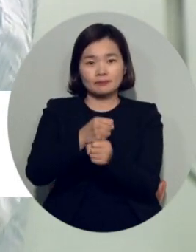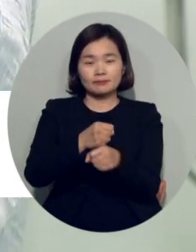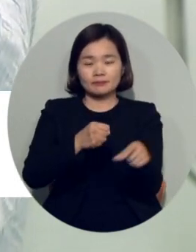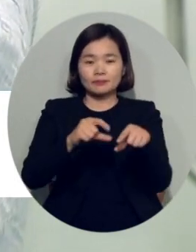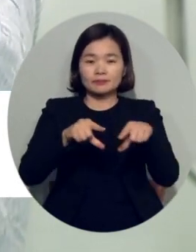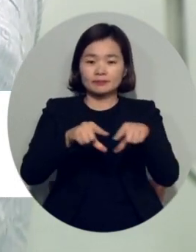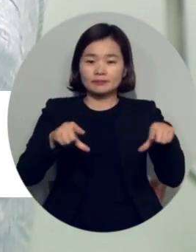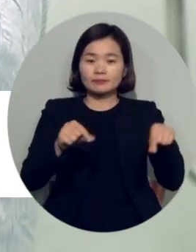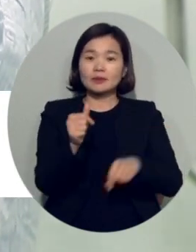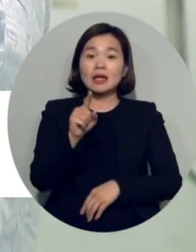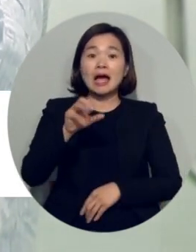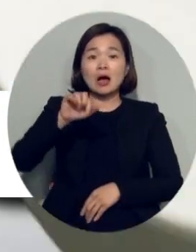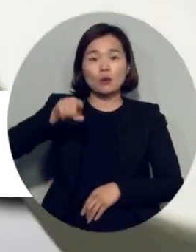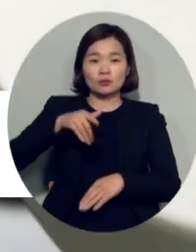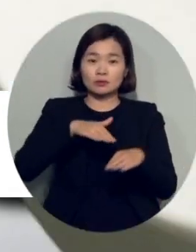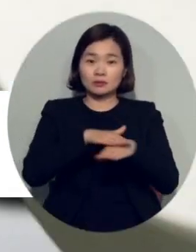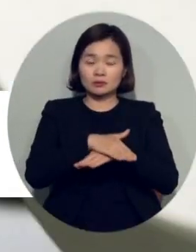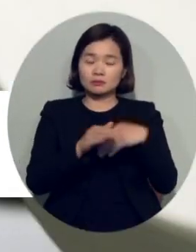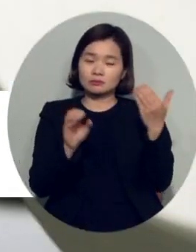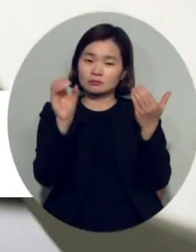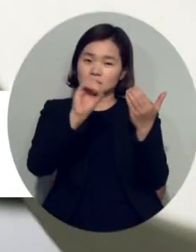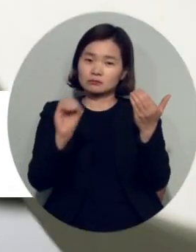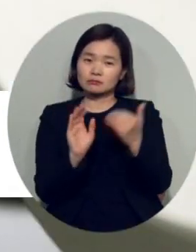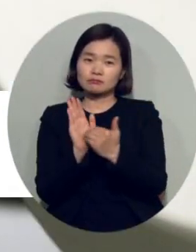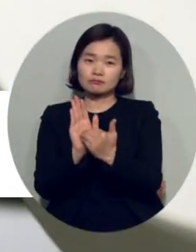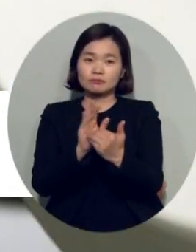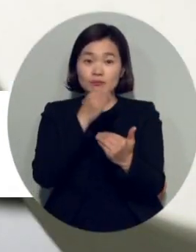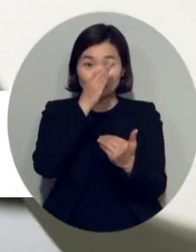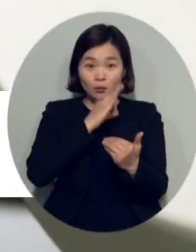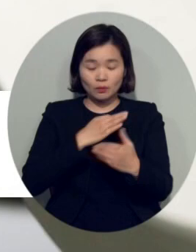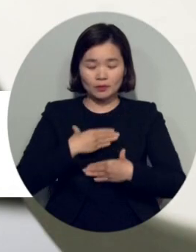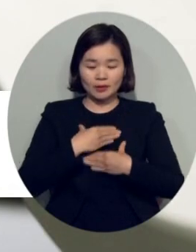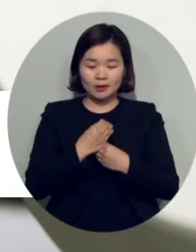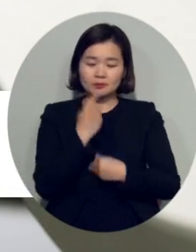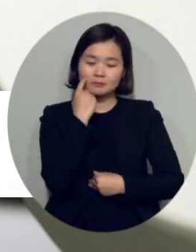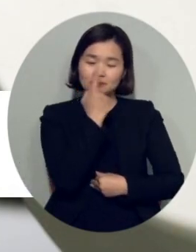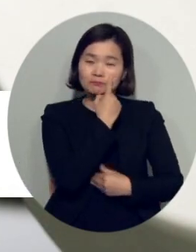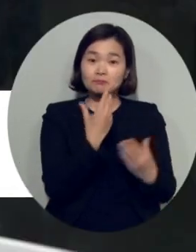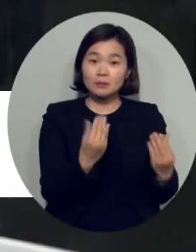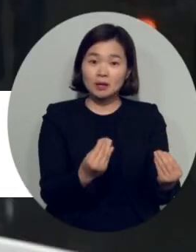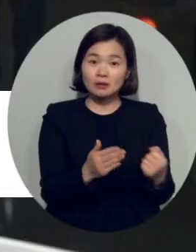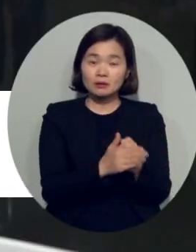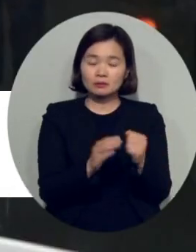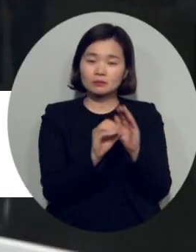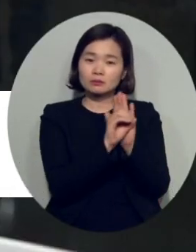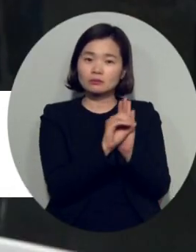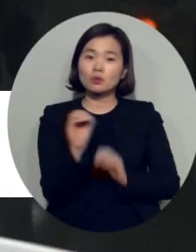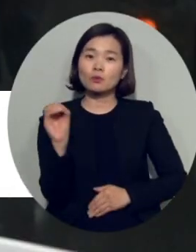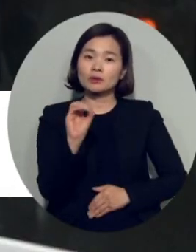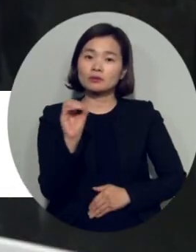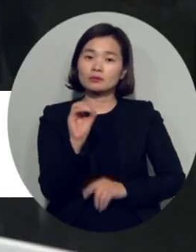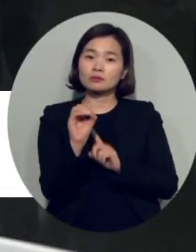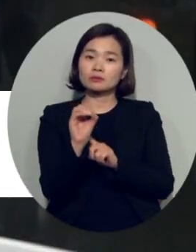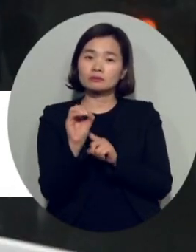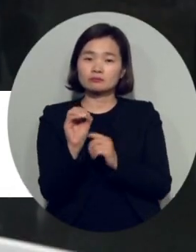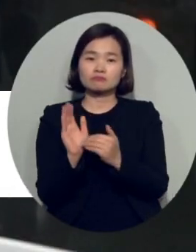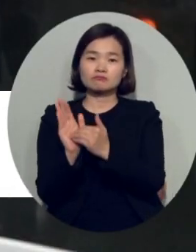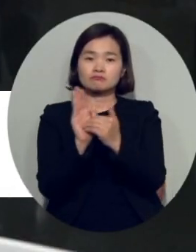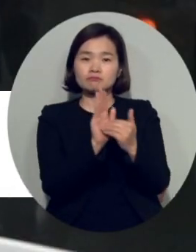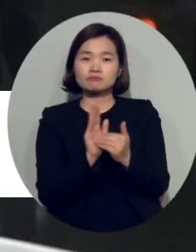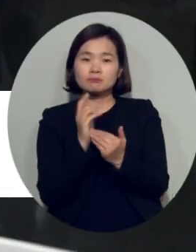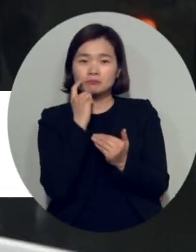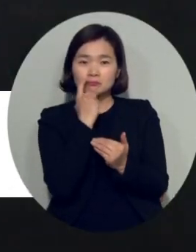항원 방식으로 90%에 달하는 예방 효과와 안전성이 확인됐고 오미크론 변이에 대한 면역